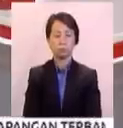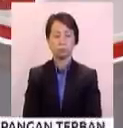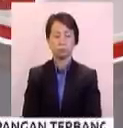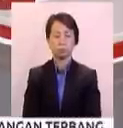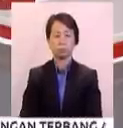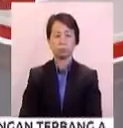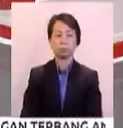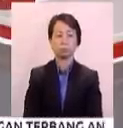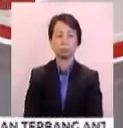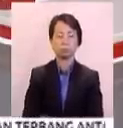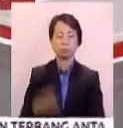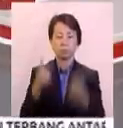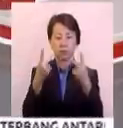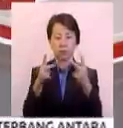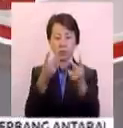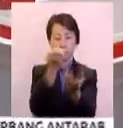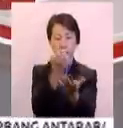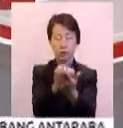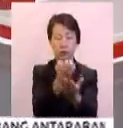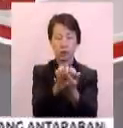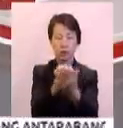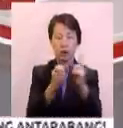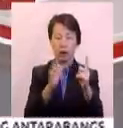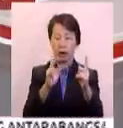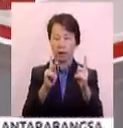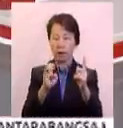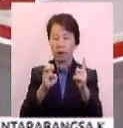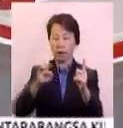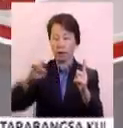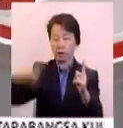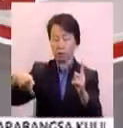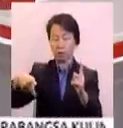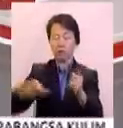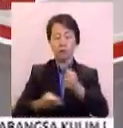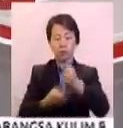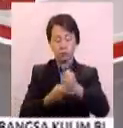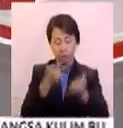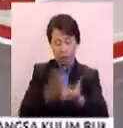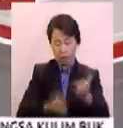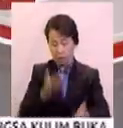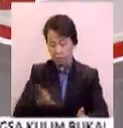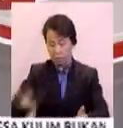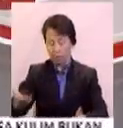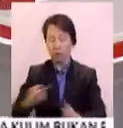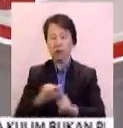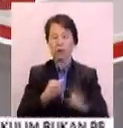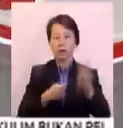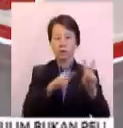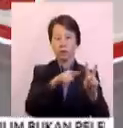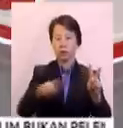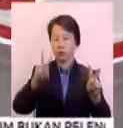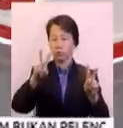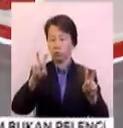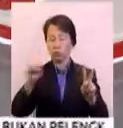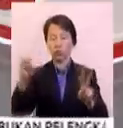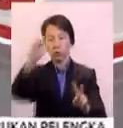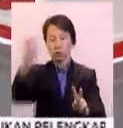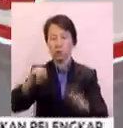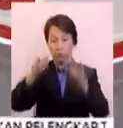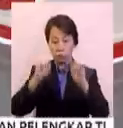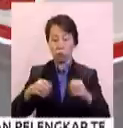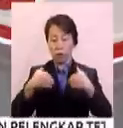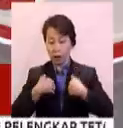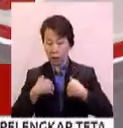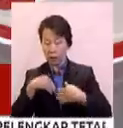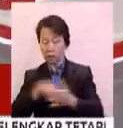Dalam pada itu, kedai ekonomi pengguna iKeep yang menawarkan penjimatan harga barangan antara 2 hingga 20% boleh didapati